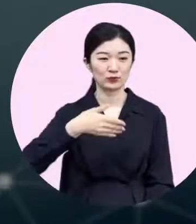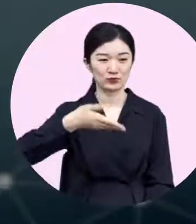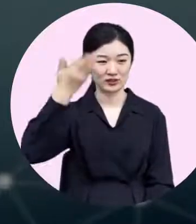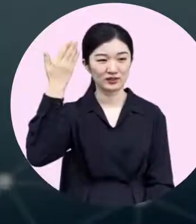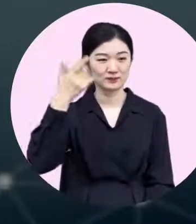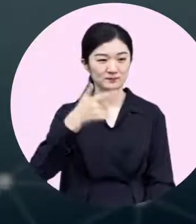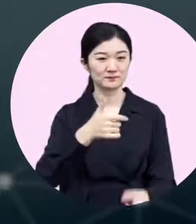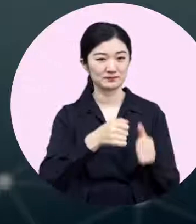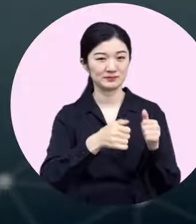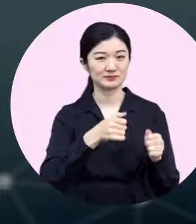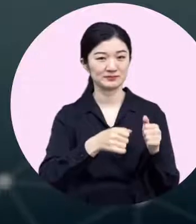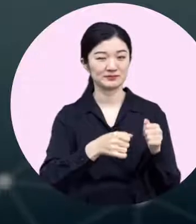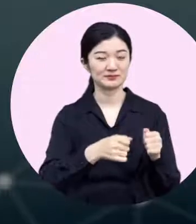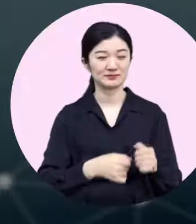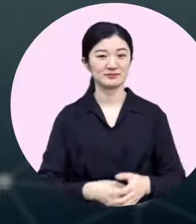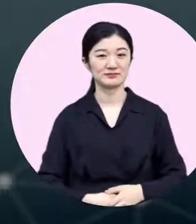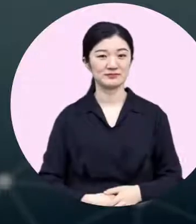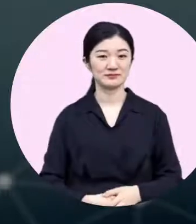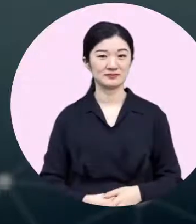설정으로, 네.